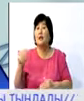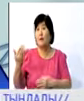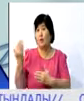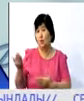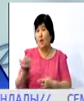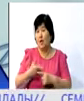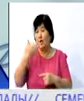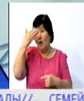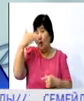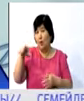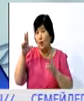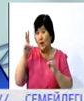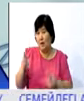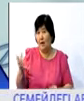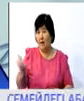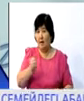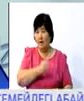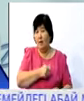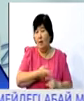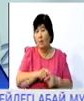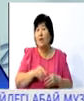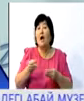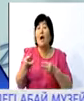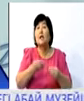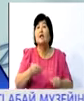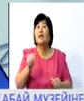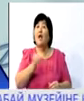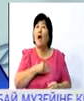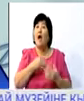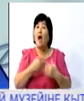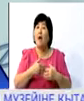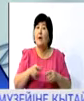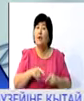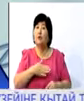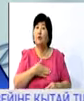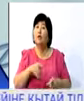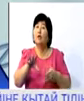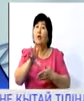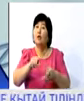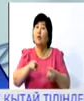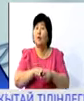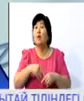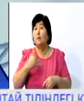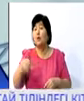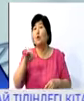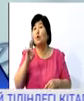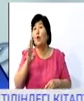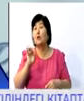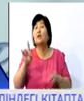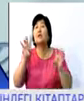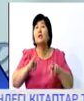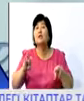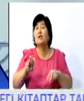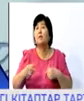яғни біреудің трагедиясы. Жасанды аппарат болашақта донорлық жүректің баламасы болуы мүмкін. Сонда біз донор іздеп